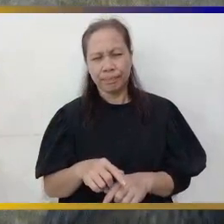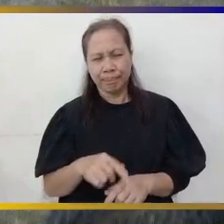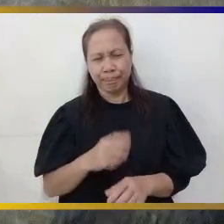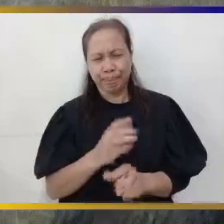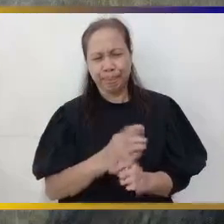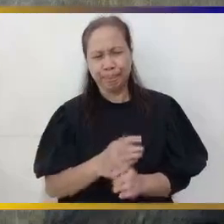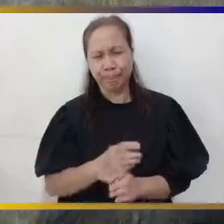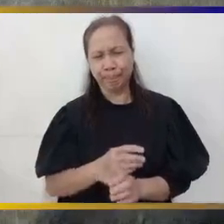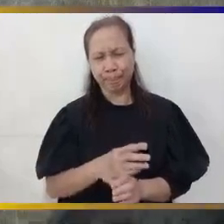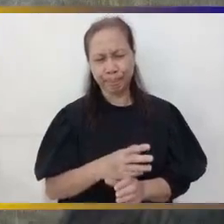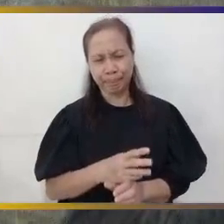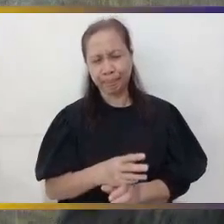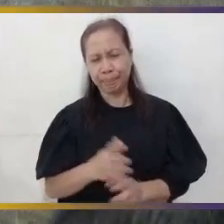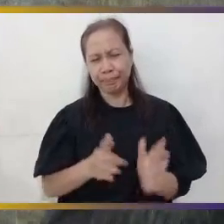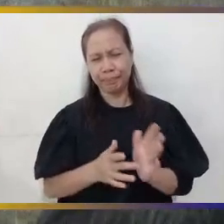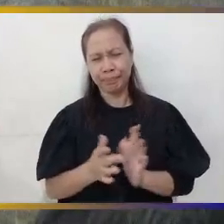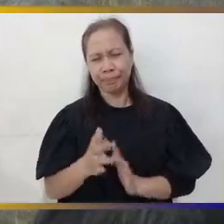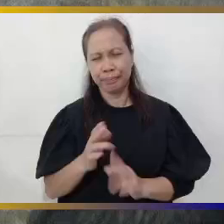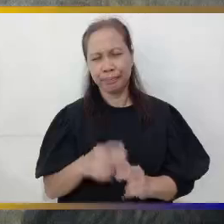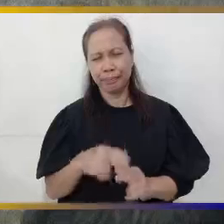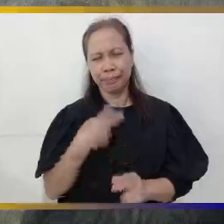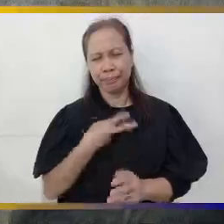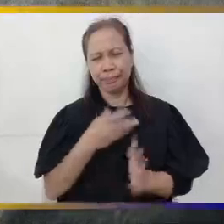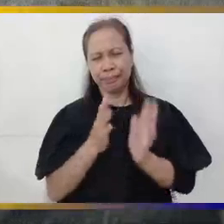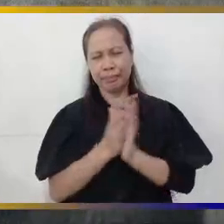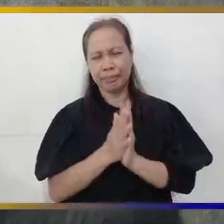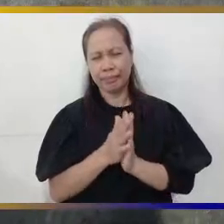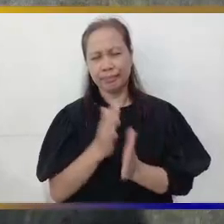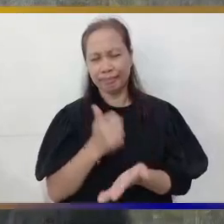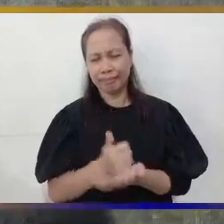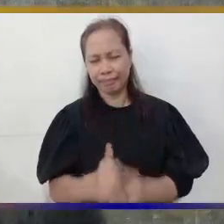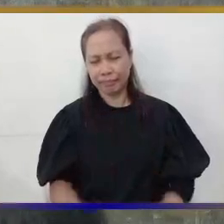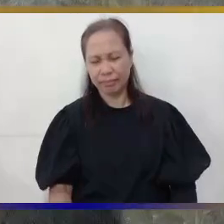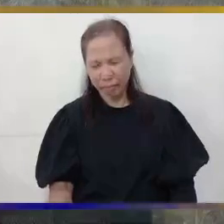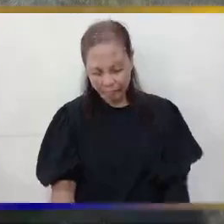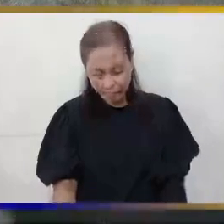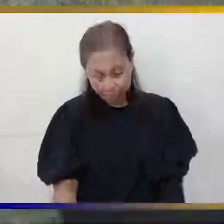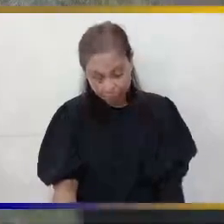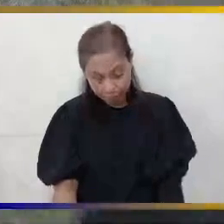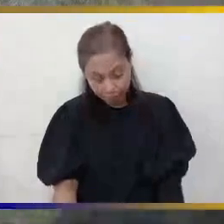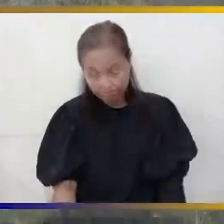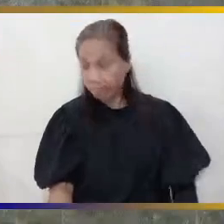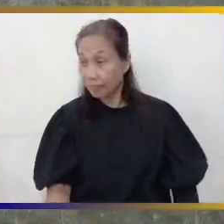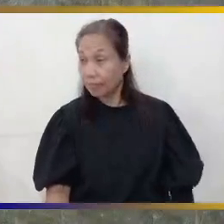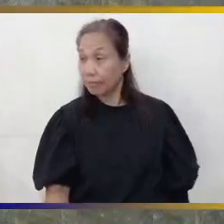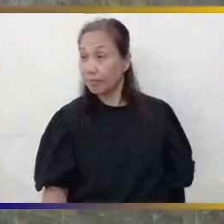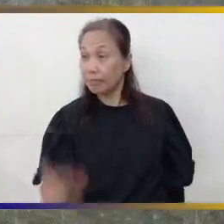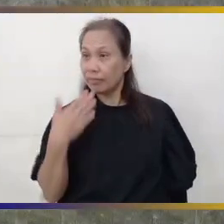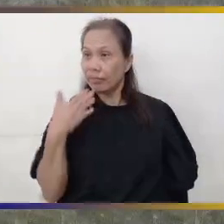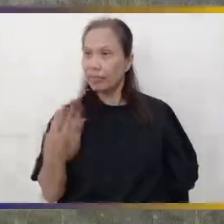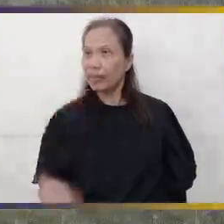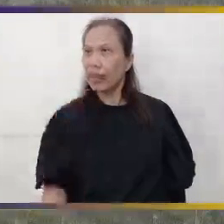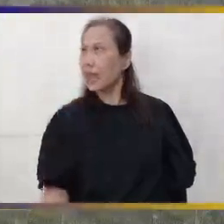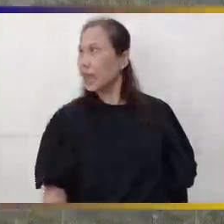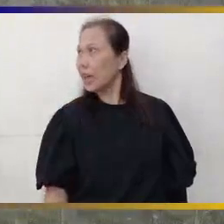umagang ito Ito po ang aming dalangin sa pangalan po ni Hesus amen All right Thank you May